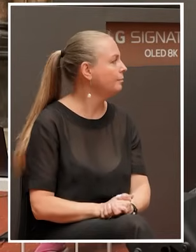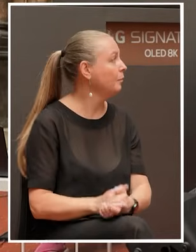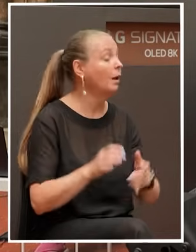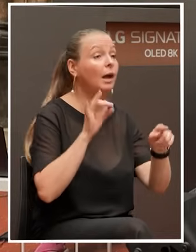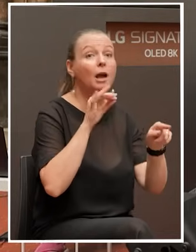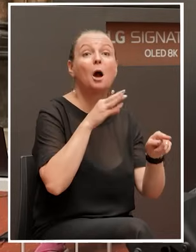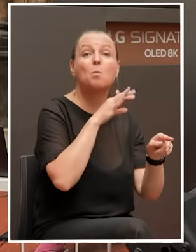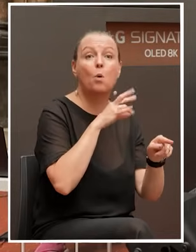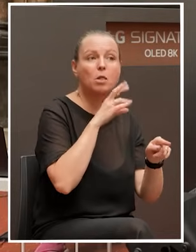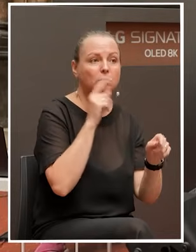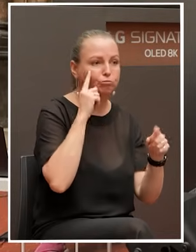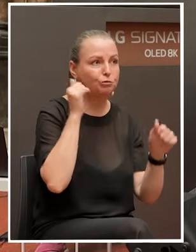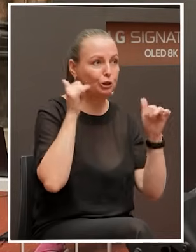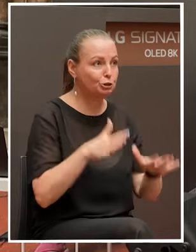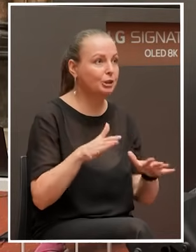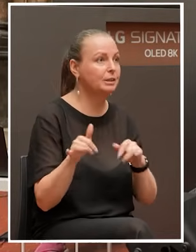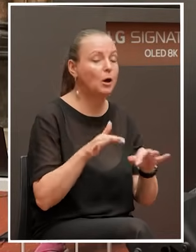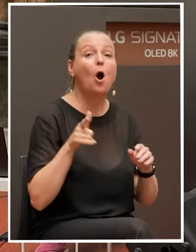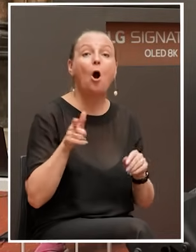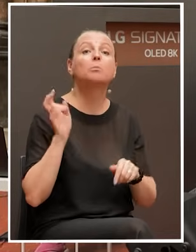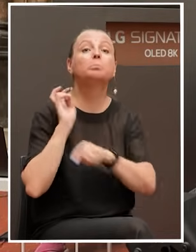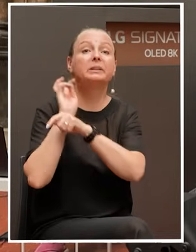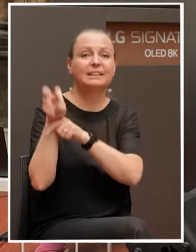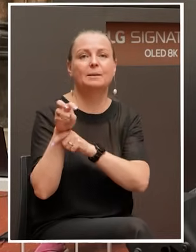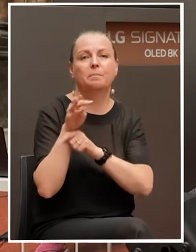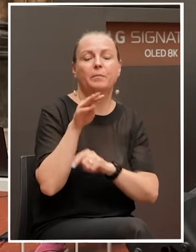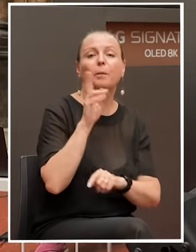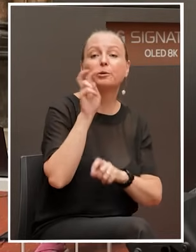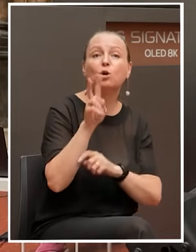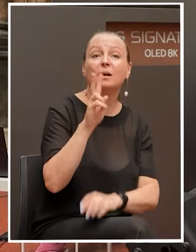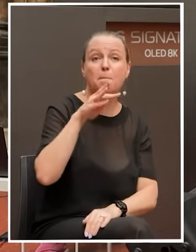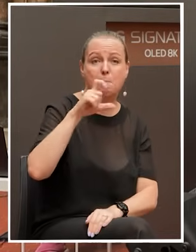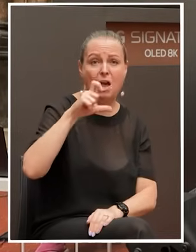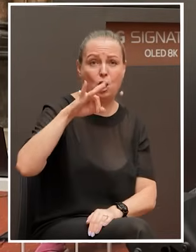И Моне решил действовать. Он посетил мэра и попытался отговорить